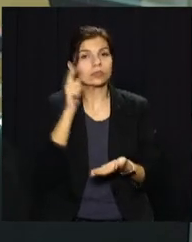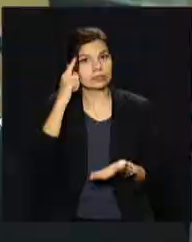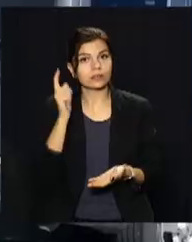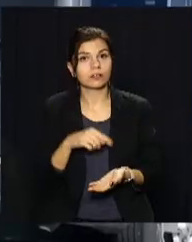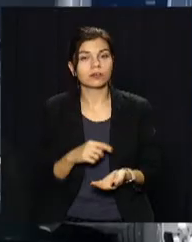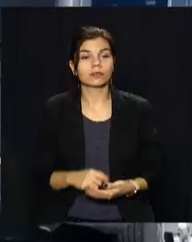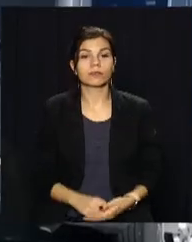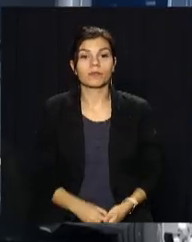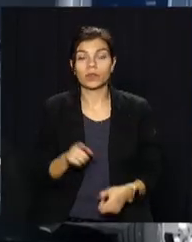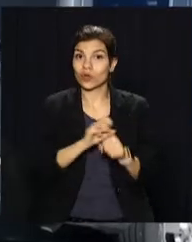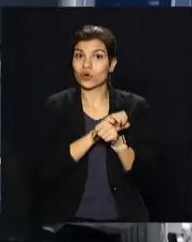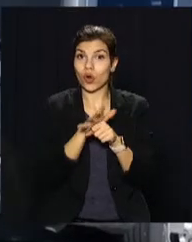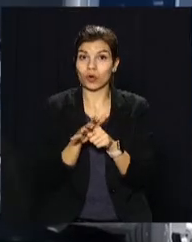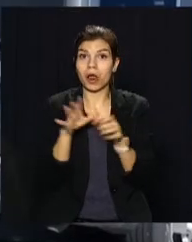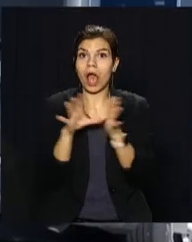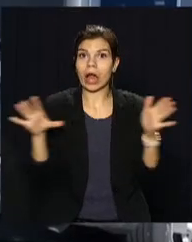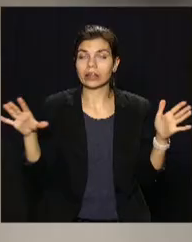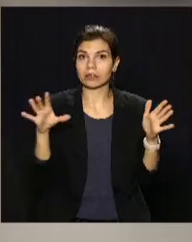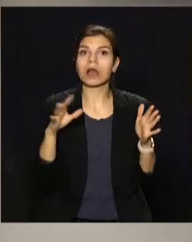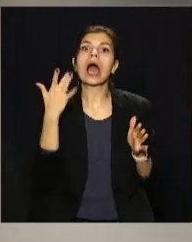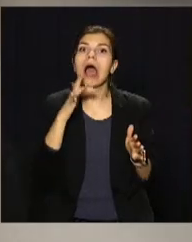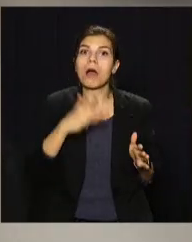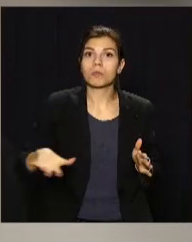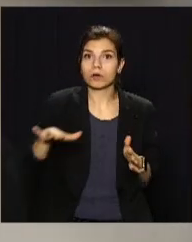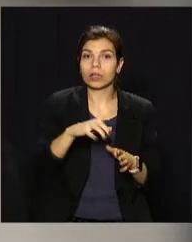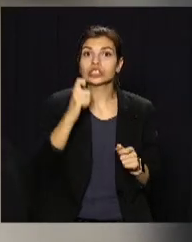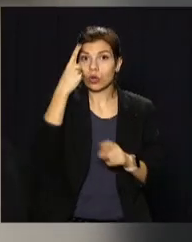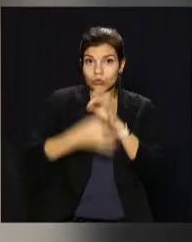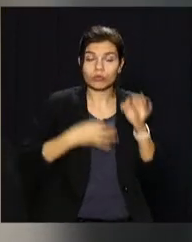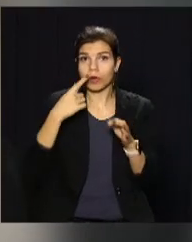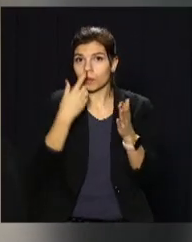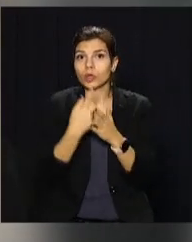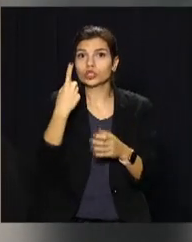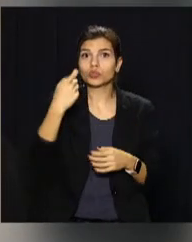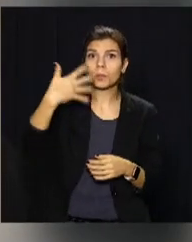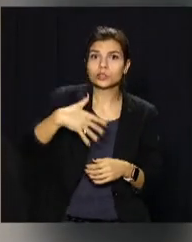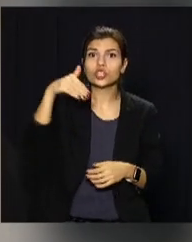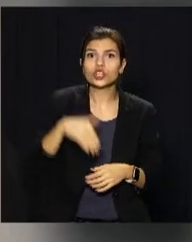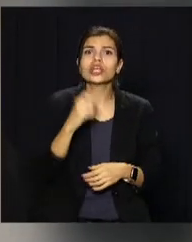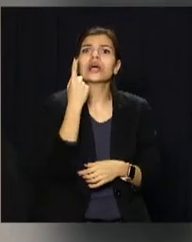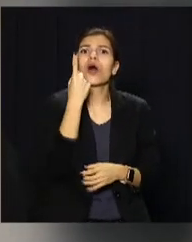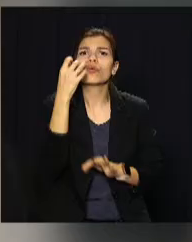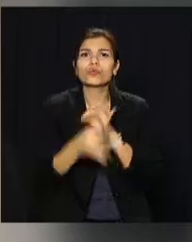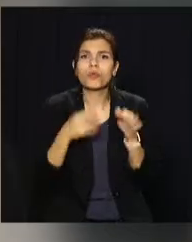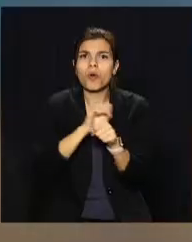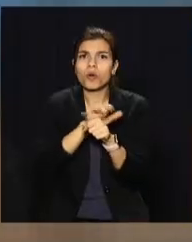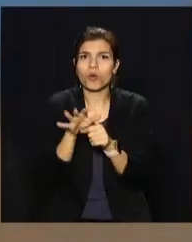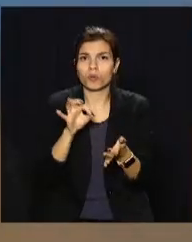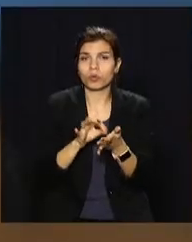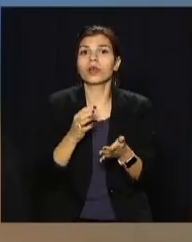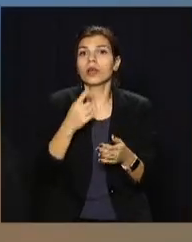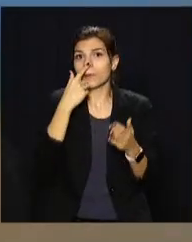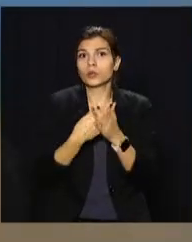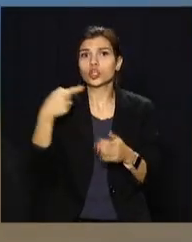Вахрушина. Коронавірусний антирекорд в Америці. Днями за одну добу виявили понад 150 тисяч нових випадків ковід та майже